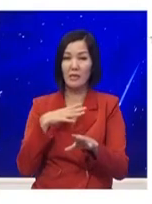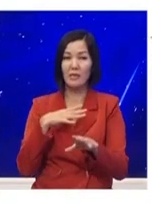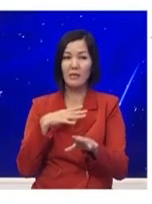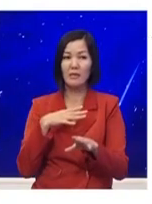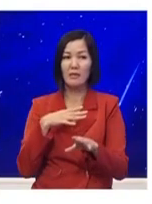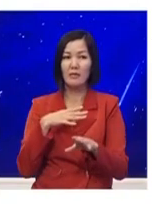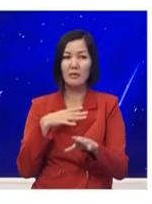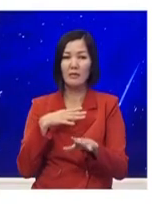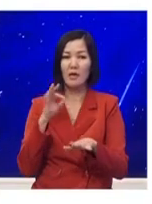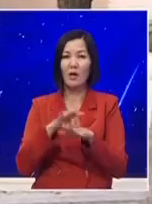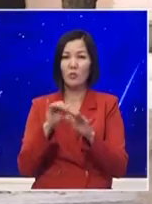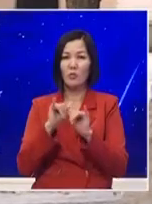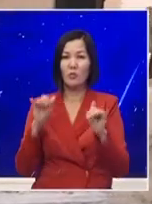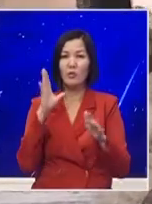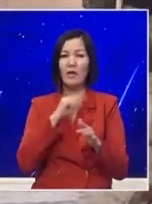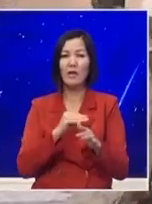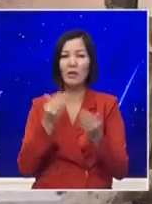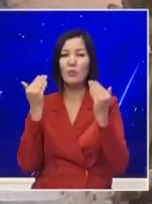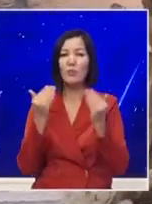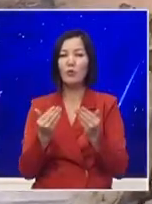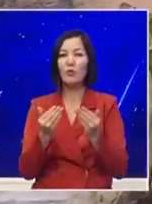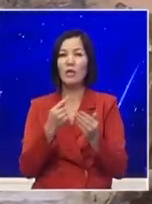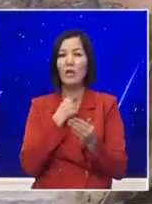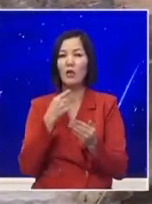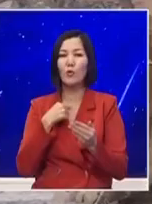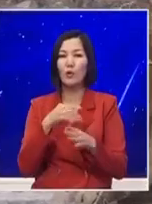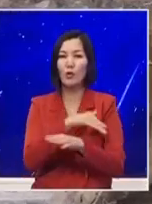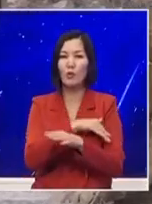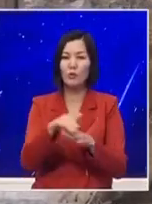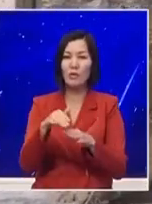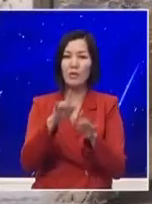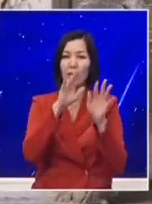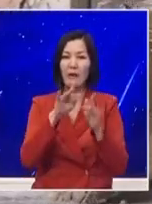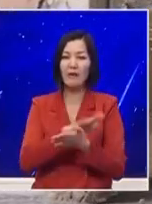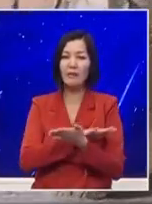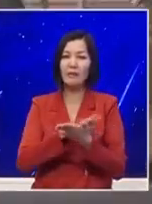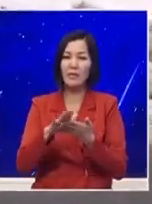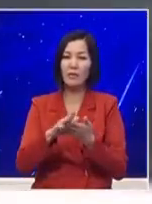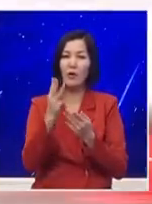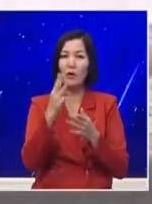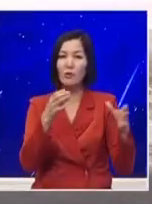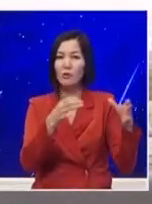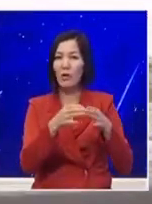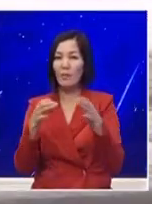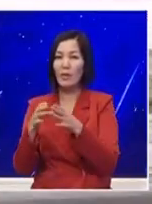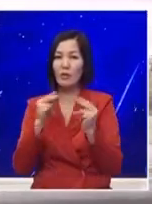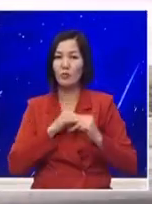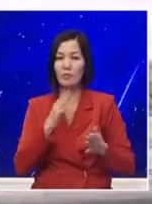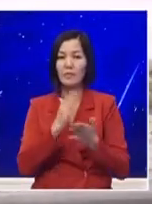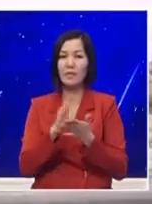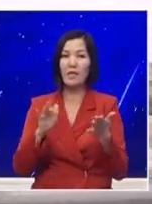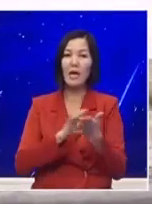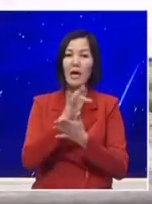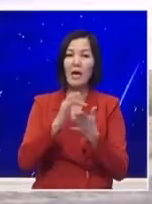жерде ауру тарайды скоро. Бүгінде облыс орталығында көшелердегі қарды көріп, тазалаумен үш мердігер ұйым айналысады. Қала